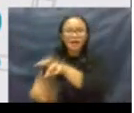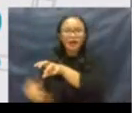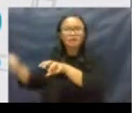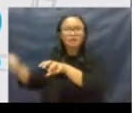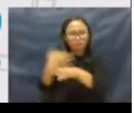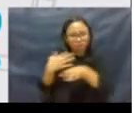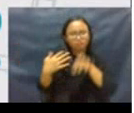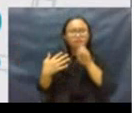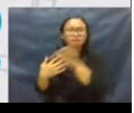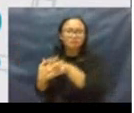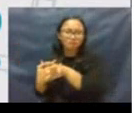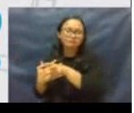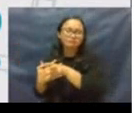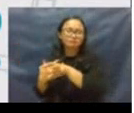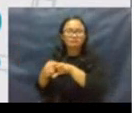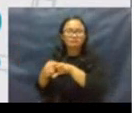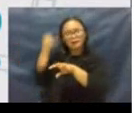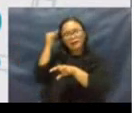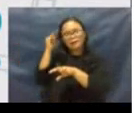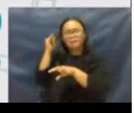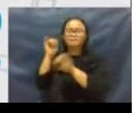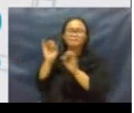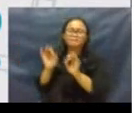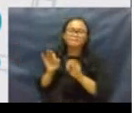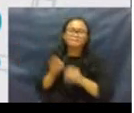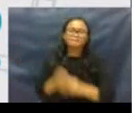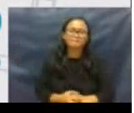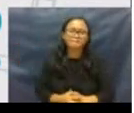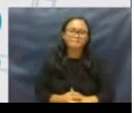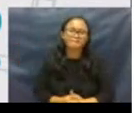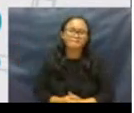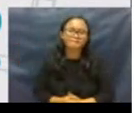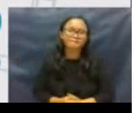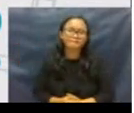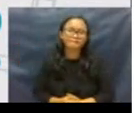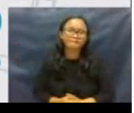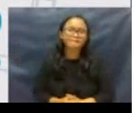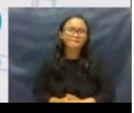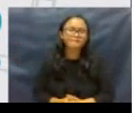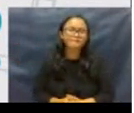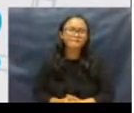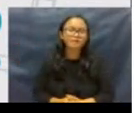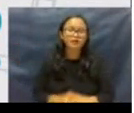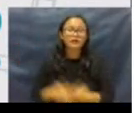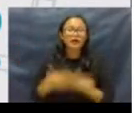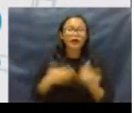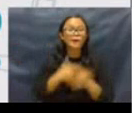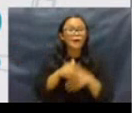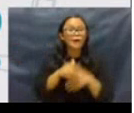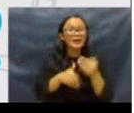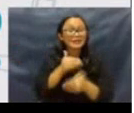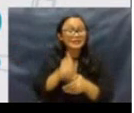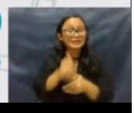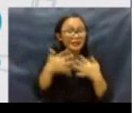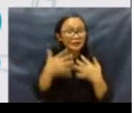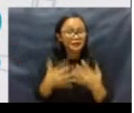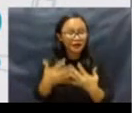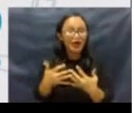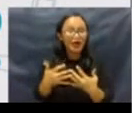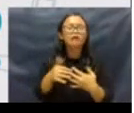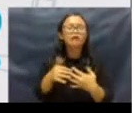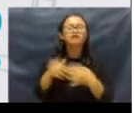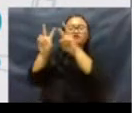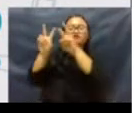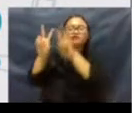mengajukan ide saya yang sudah direvisi. Dan untuk itu sekali lagi eksplorasinya tidak perlu